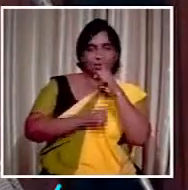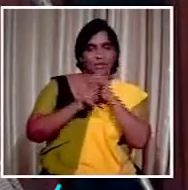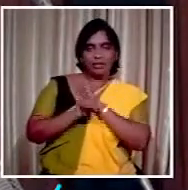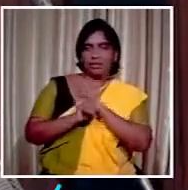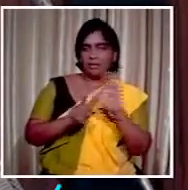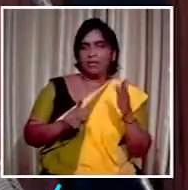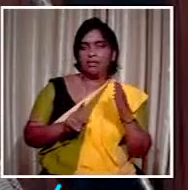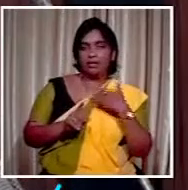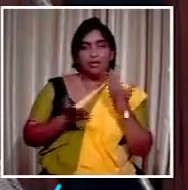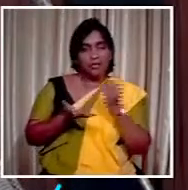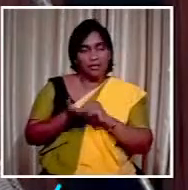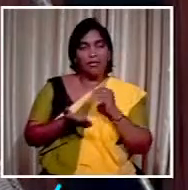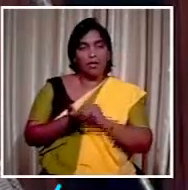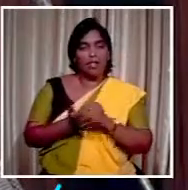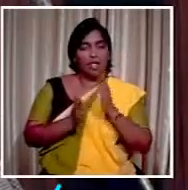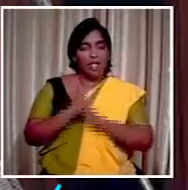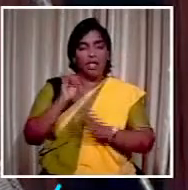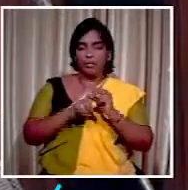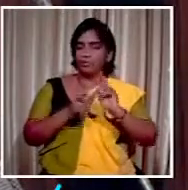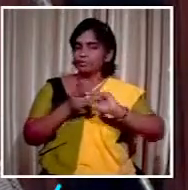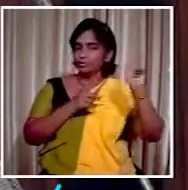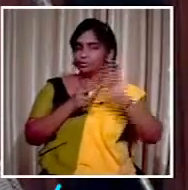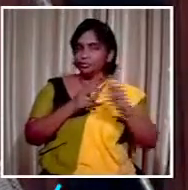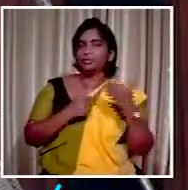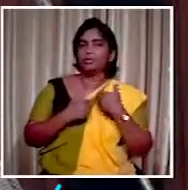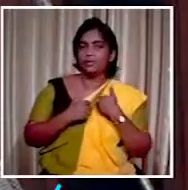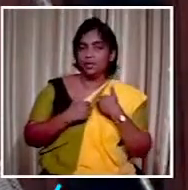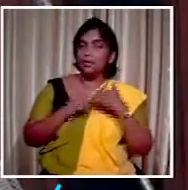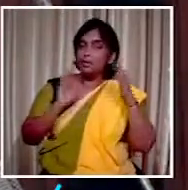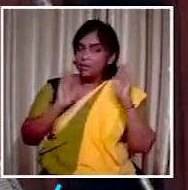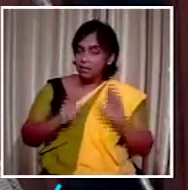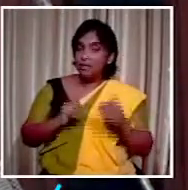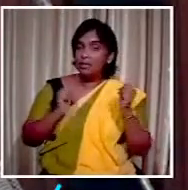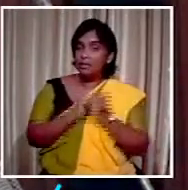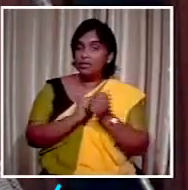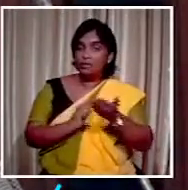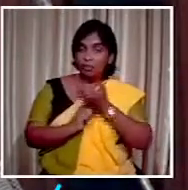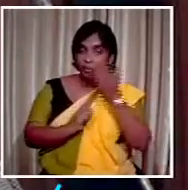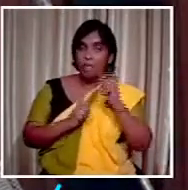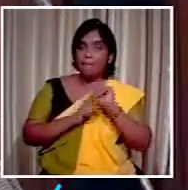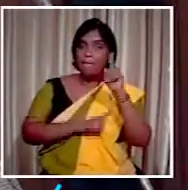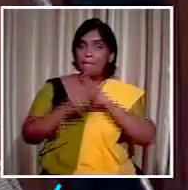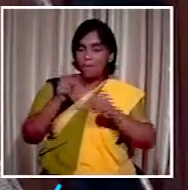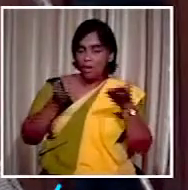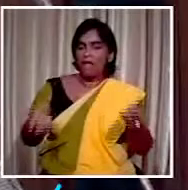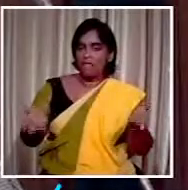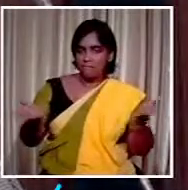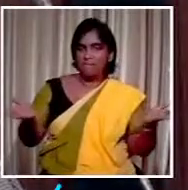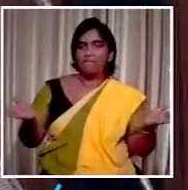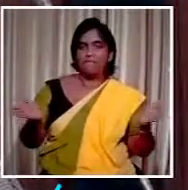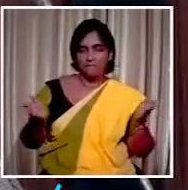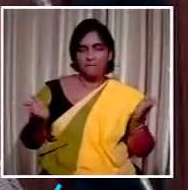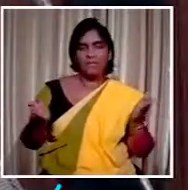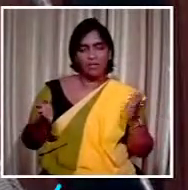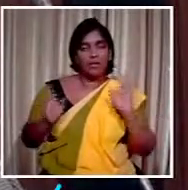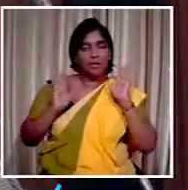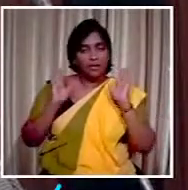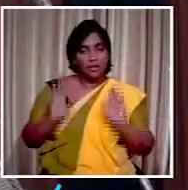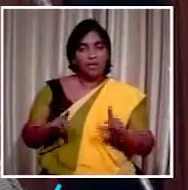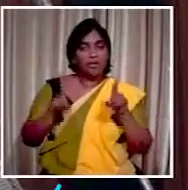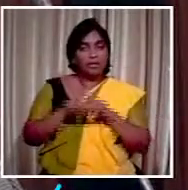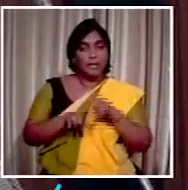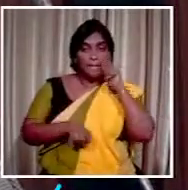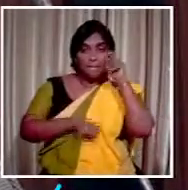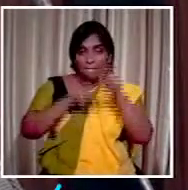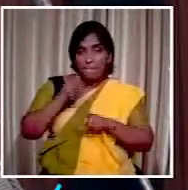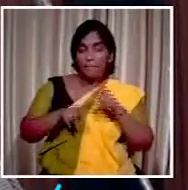මම පස්වතාවක් ඇමතිගම් ප්‍රතික්ෂේප කරපු කෙනෙක්. හැබැයි ඒක කරන්න පුළුවන් අය මේ පාර්ලිමේන්තුවේ ඉන්නවා. හැබැයි එහෙම මිනිස්සු